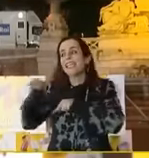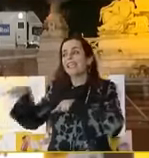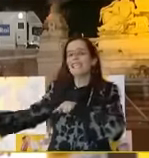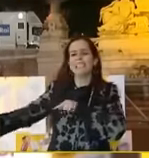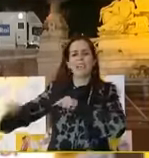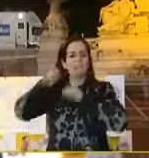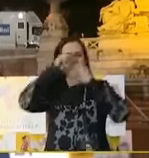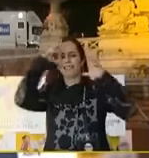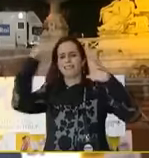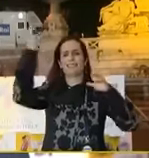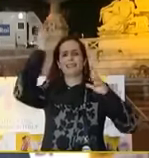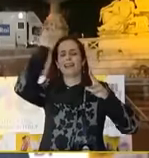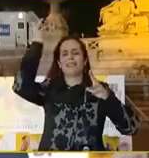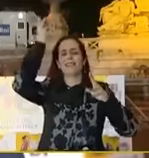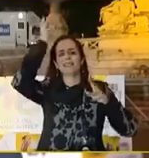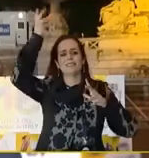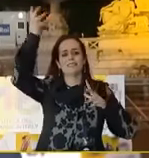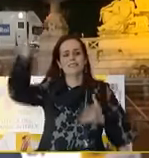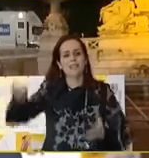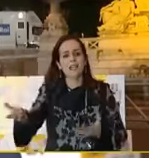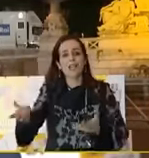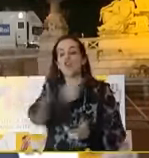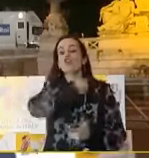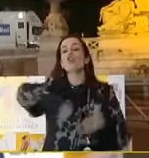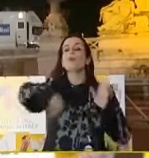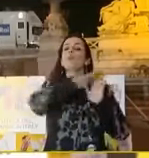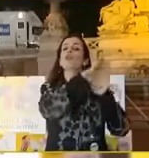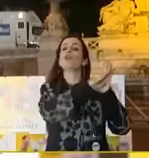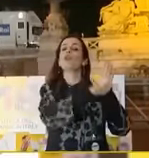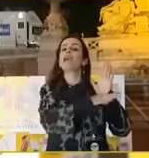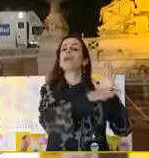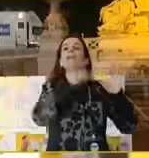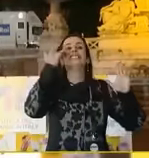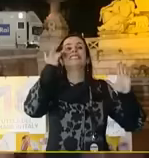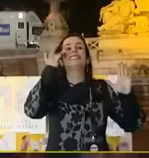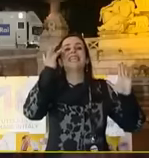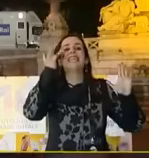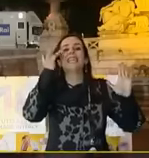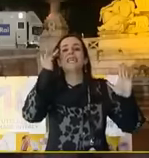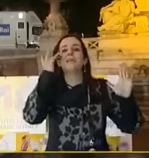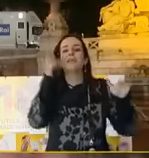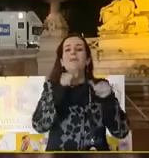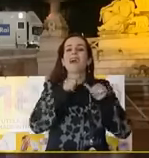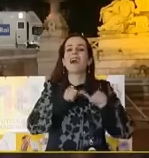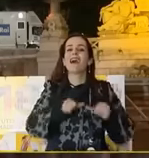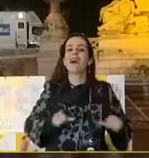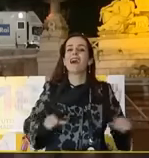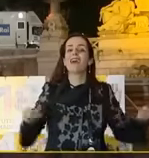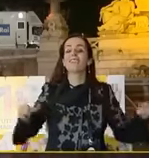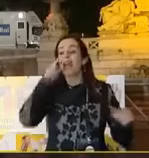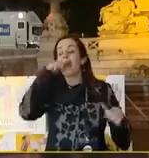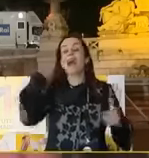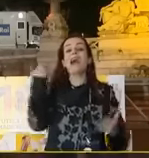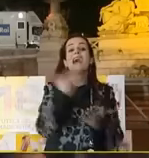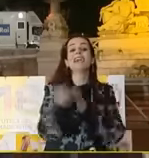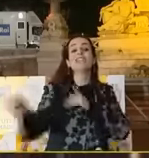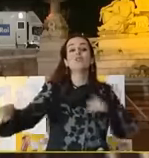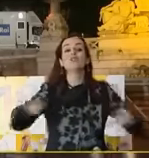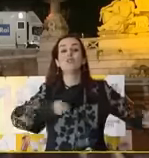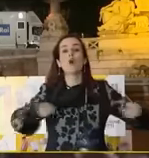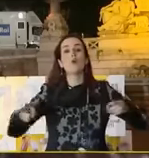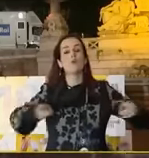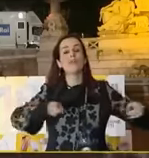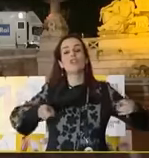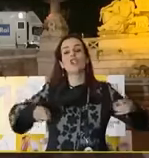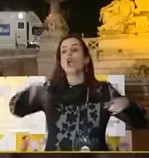fantasie. Noi abbiamo un programma che è organico, è talmente semplice, logico, adatto al momento. Parliamo di